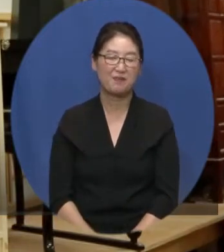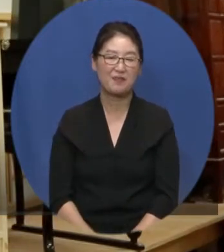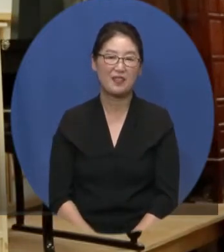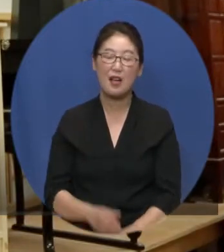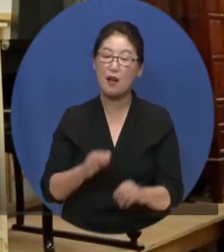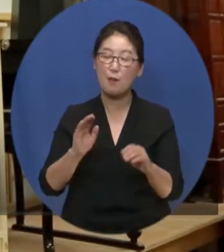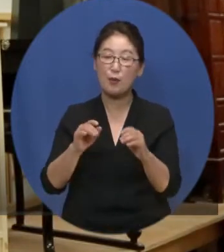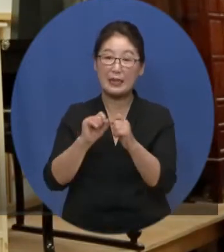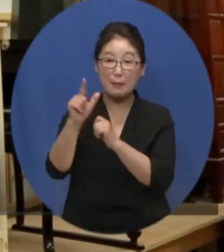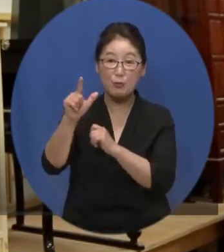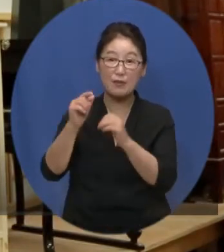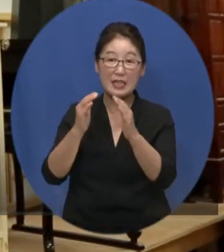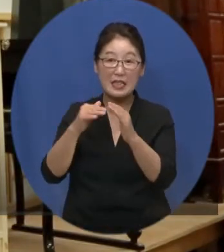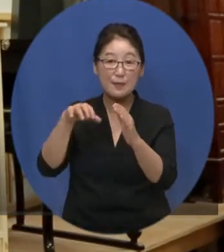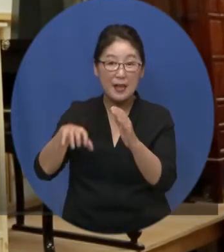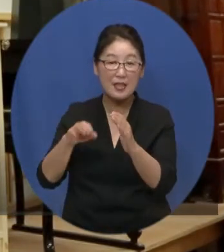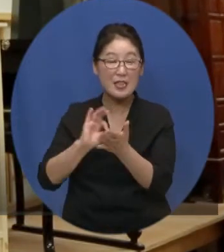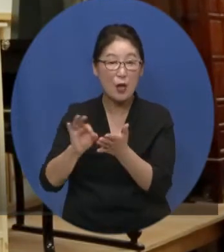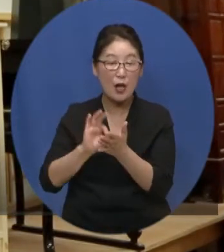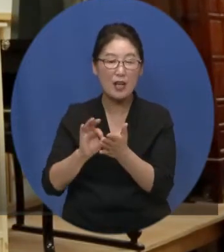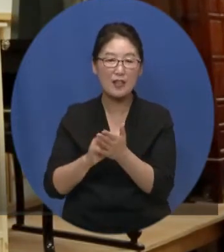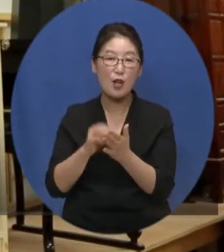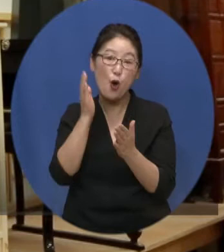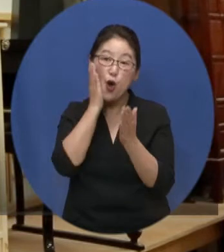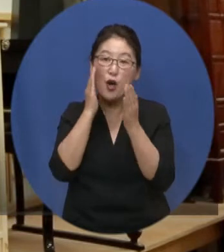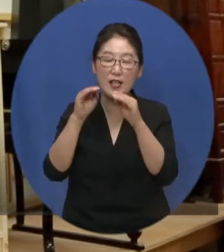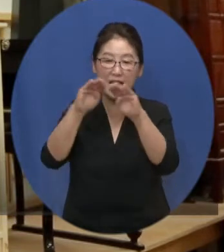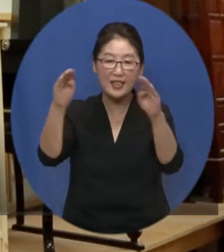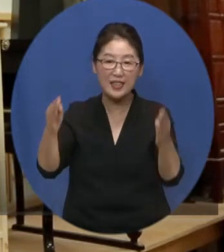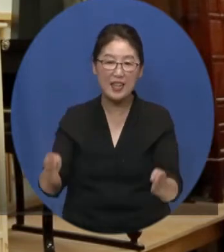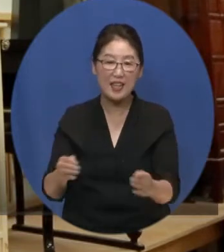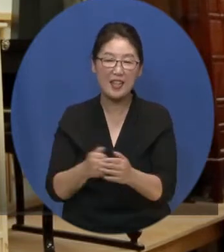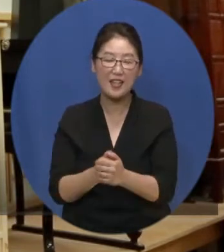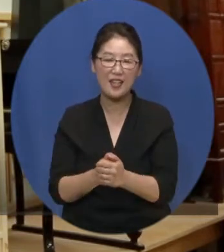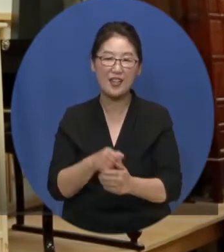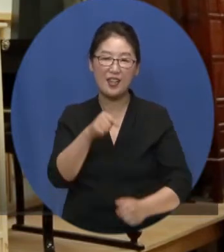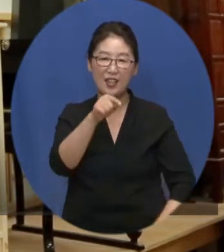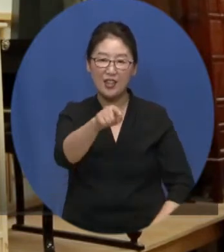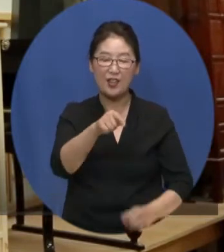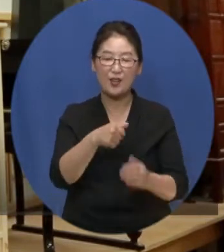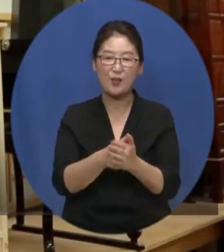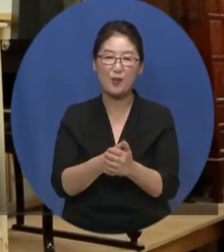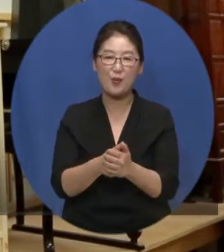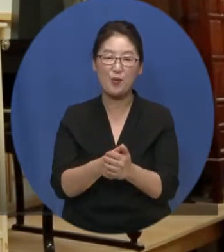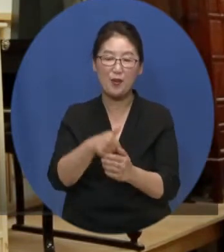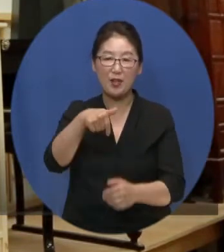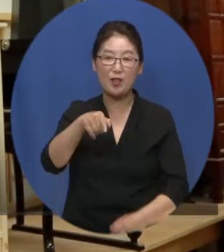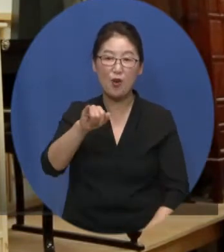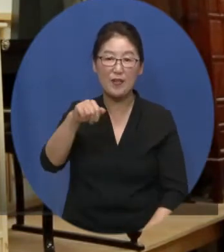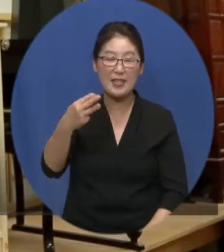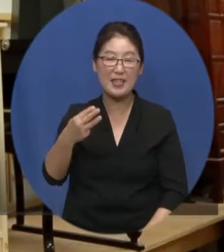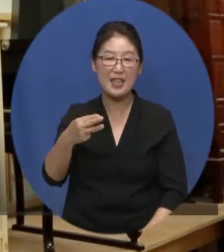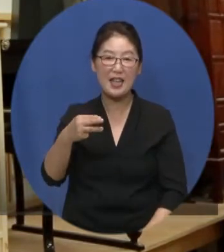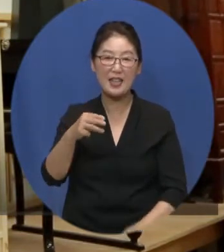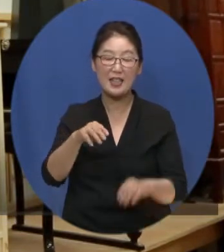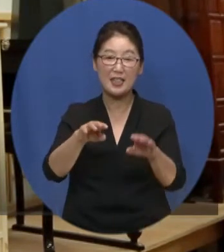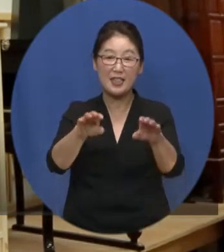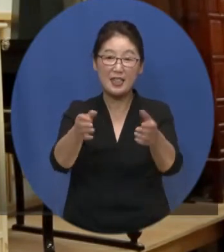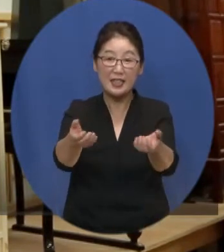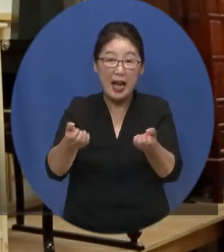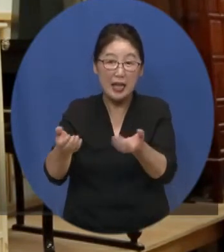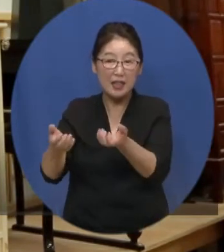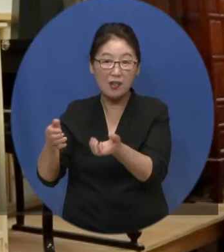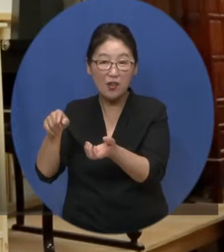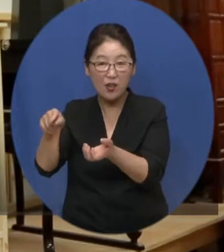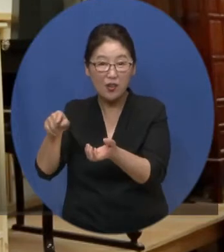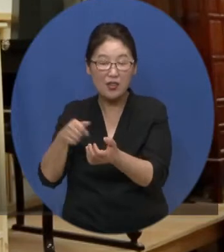쓰고 계시는 화장 때나 거실장이 나 그런 것들이 어떻게 보면 다 튀어 이와 2강 거죠 저희는 이렇게